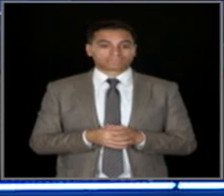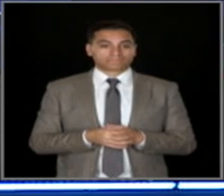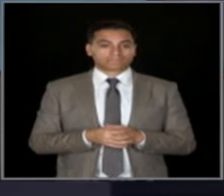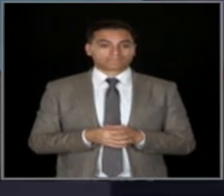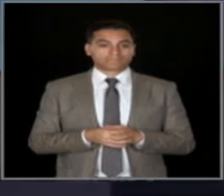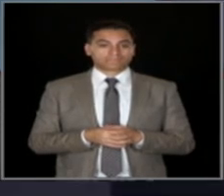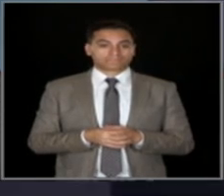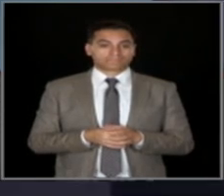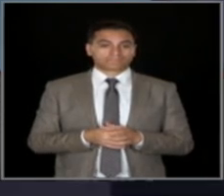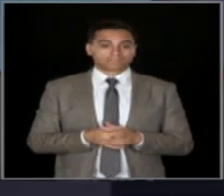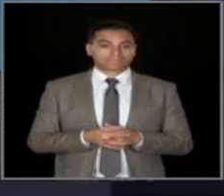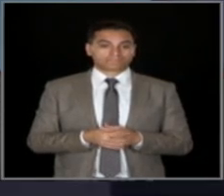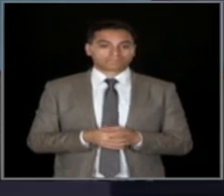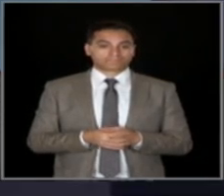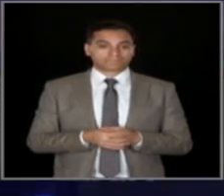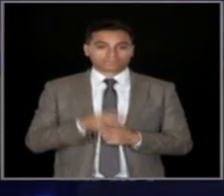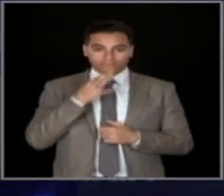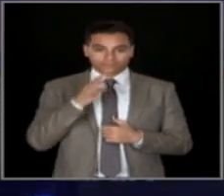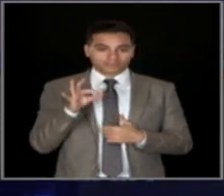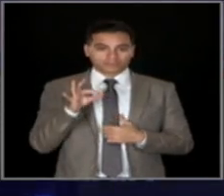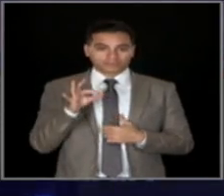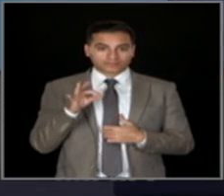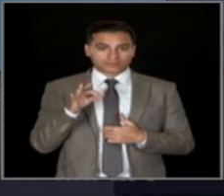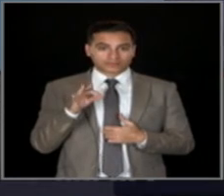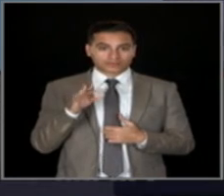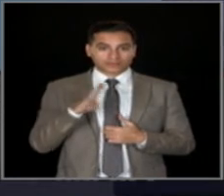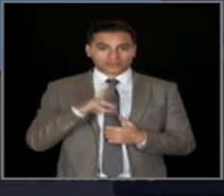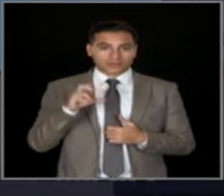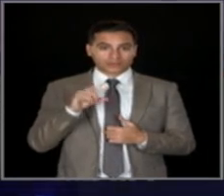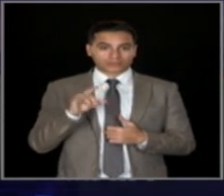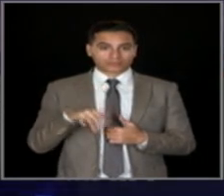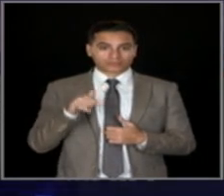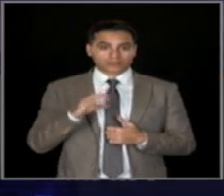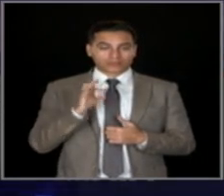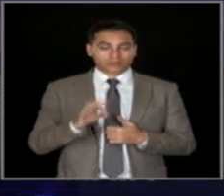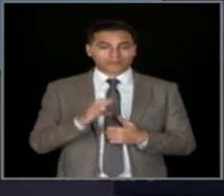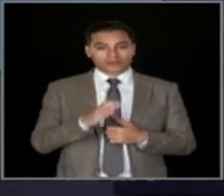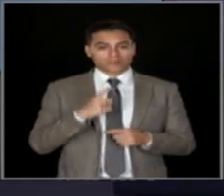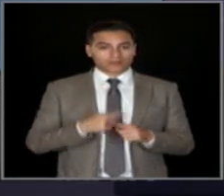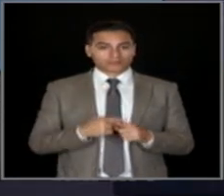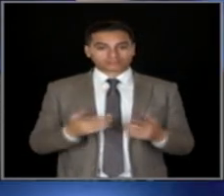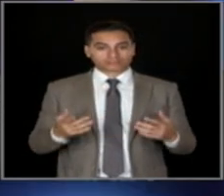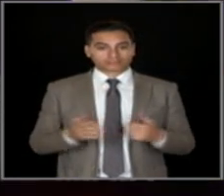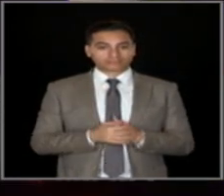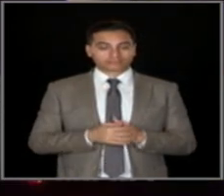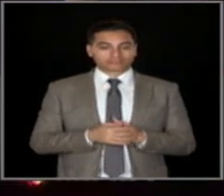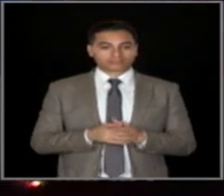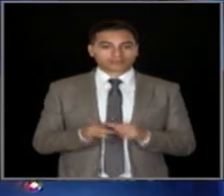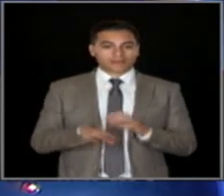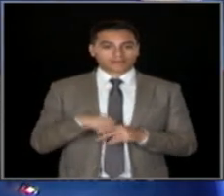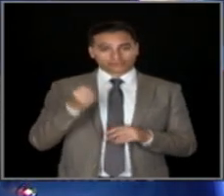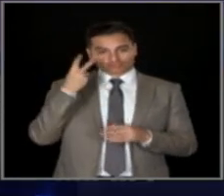عندك إجابة؟ فرنسا. كلاوديا طبعاً إجابة خاطئة. ده